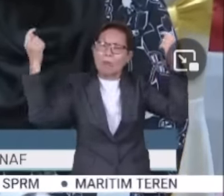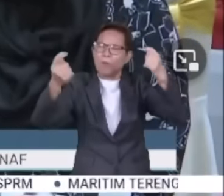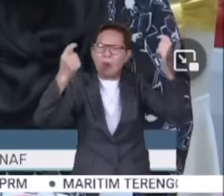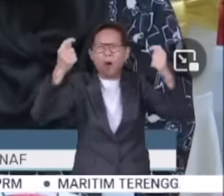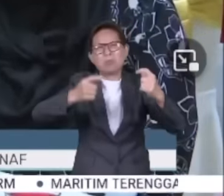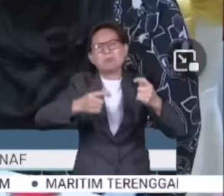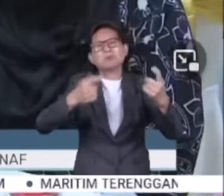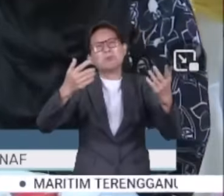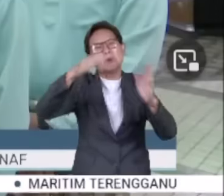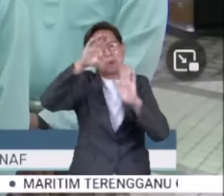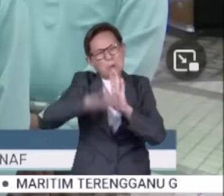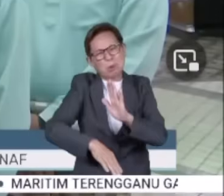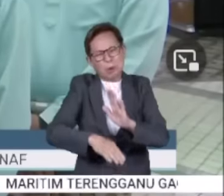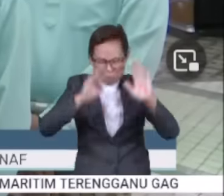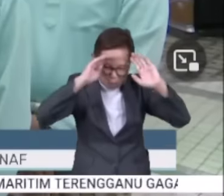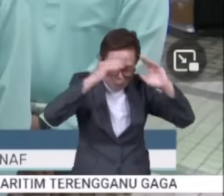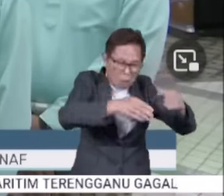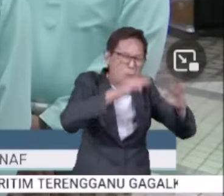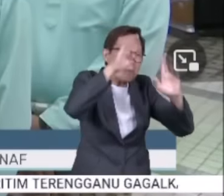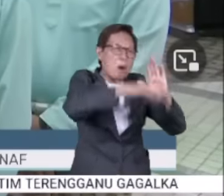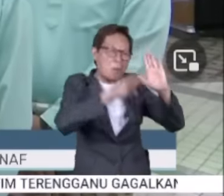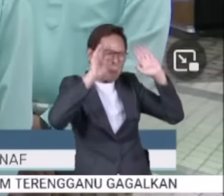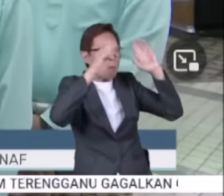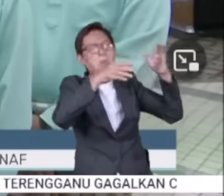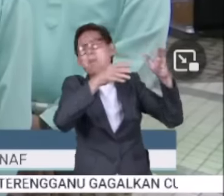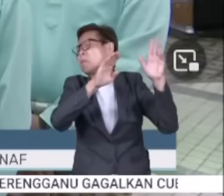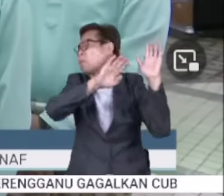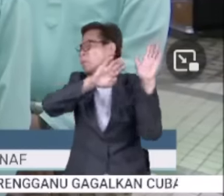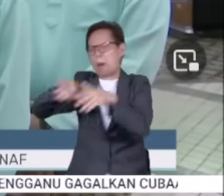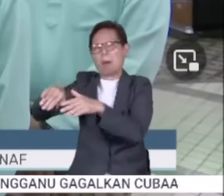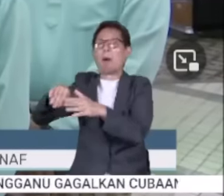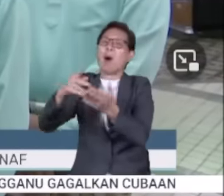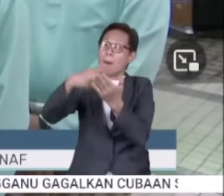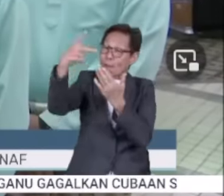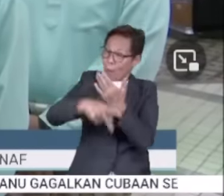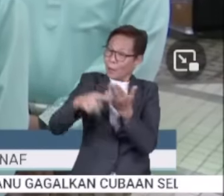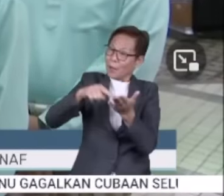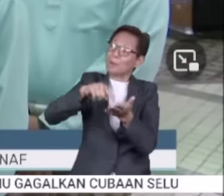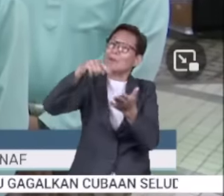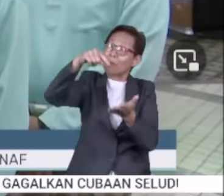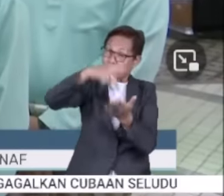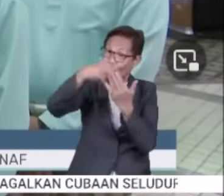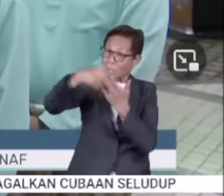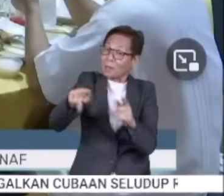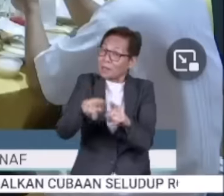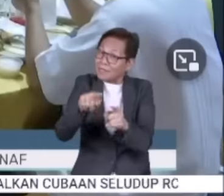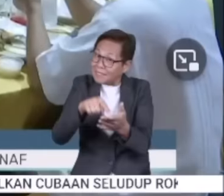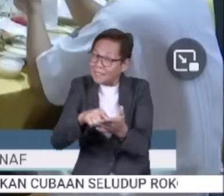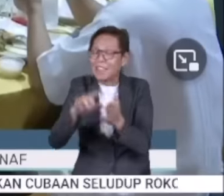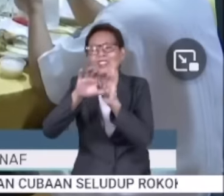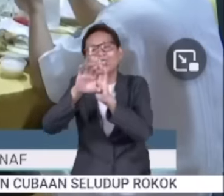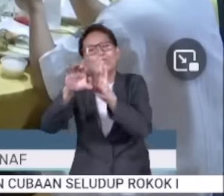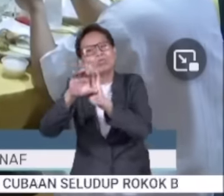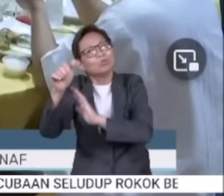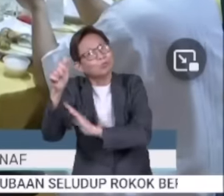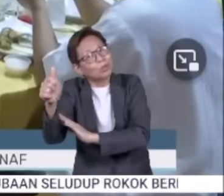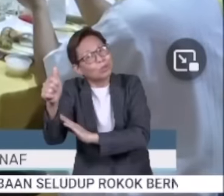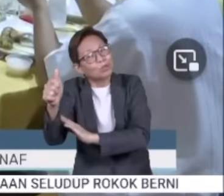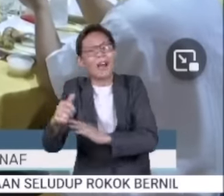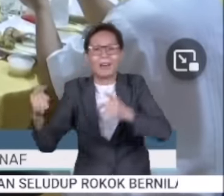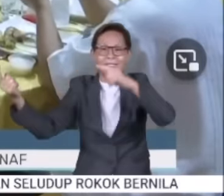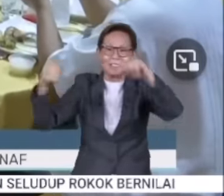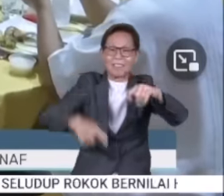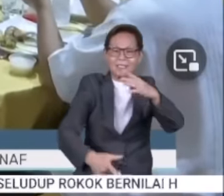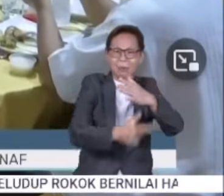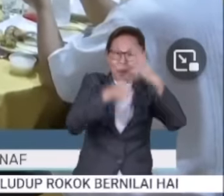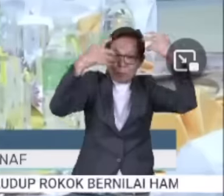kurang diberi perhatian, dan mudah-mudahan dengan adanya program seperti ini menjadi contoh yang baik. Turut hadir